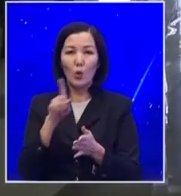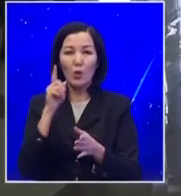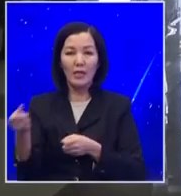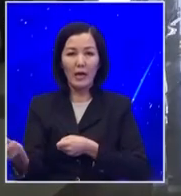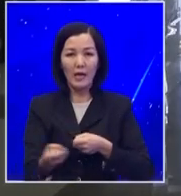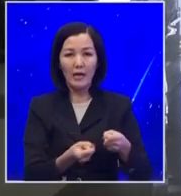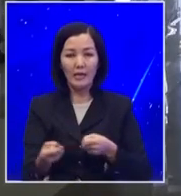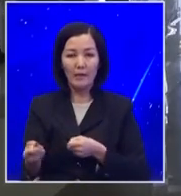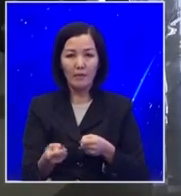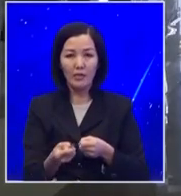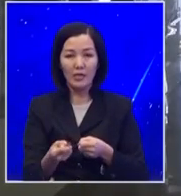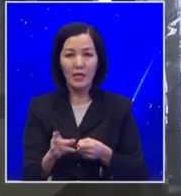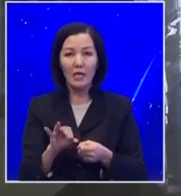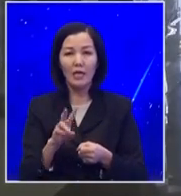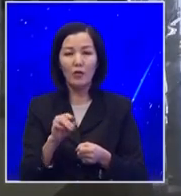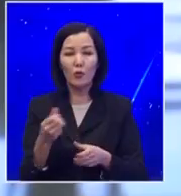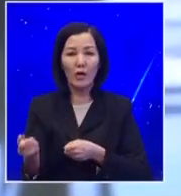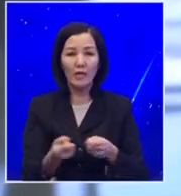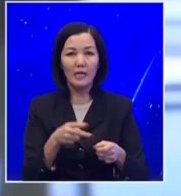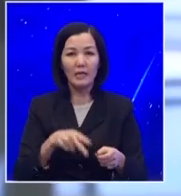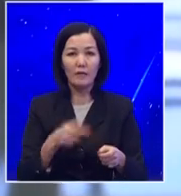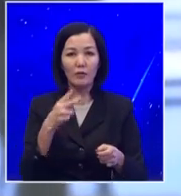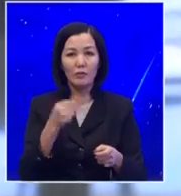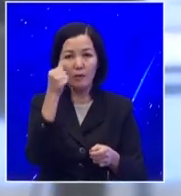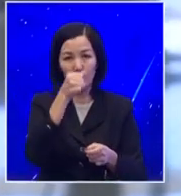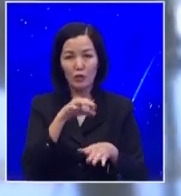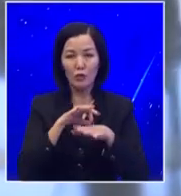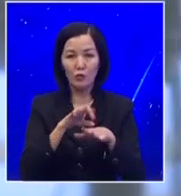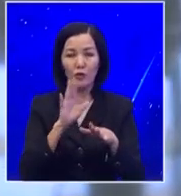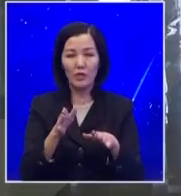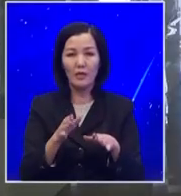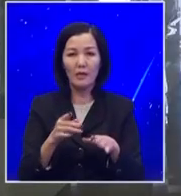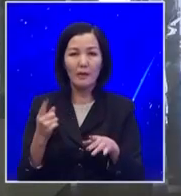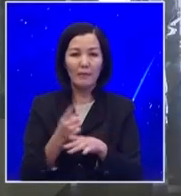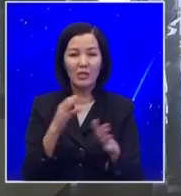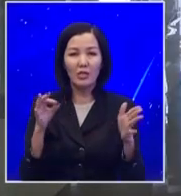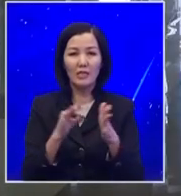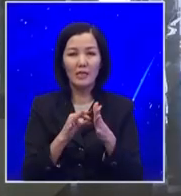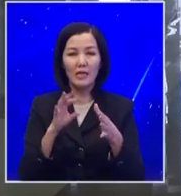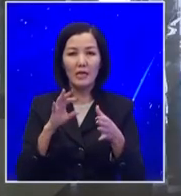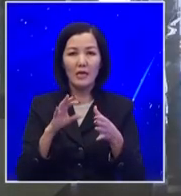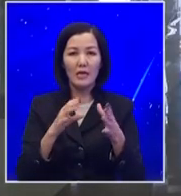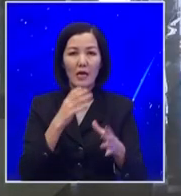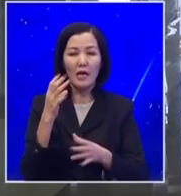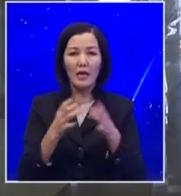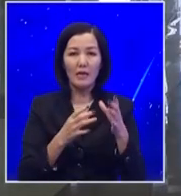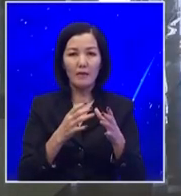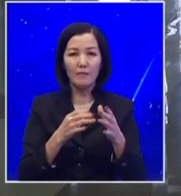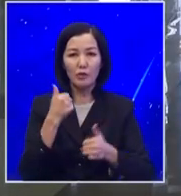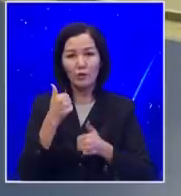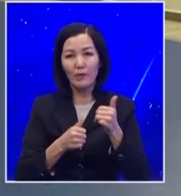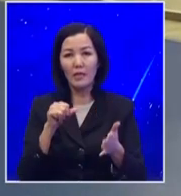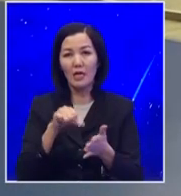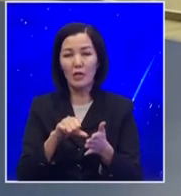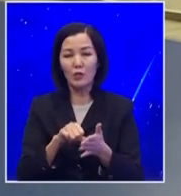индор хоккейден өтеді 2021 жылда. Мен бірінші мақсатым әлем чемпионатына